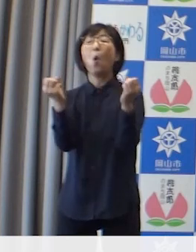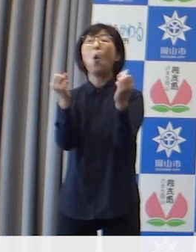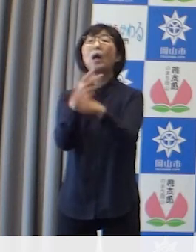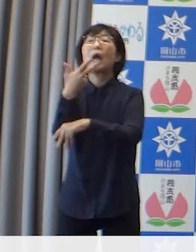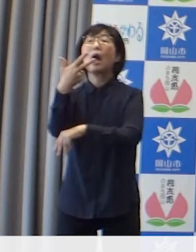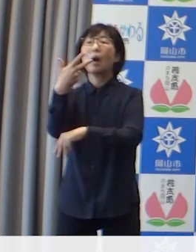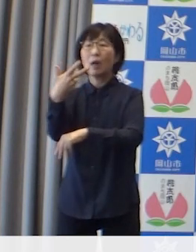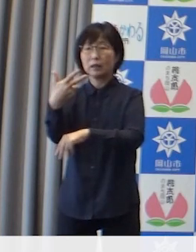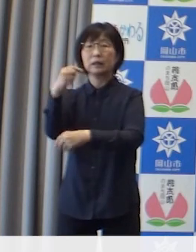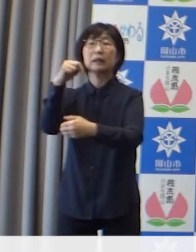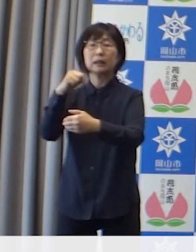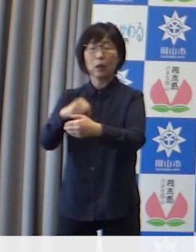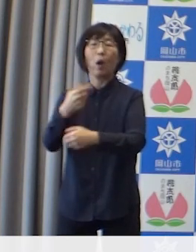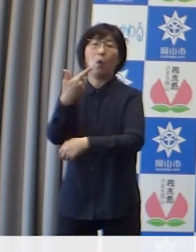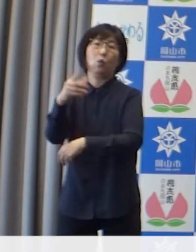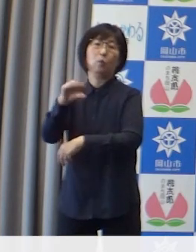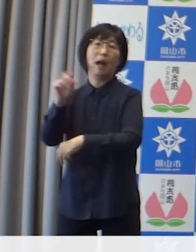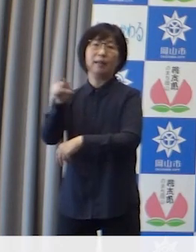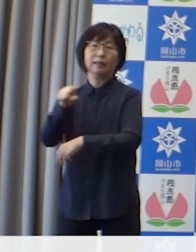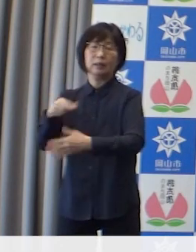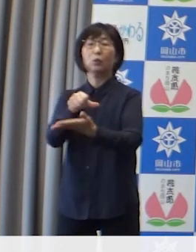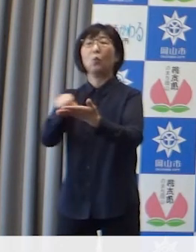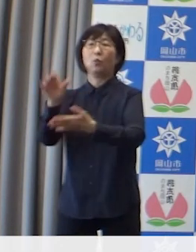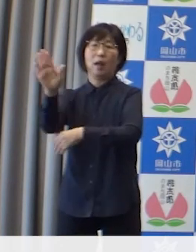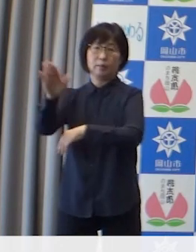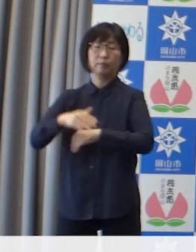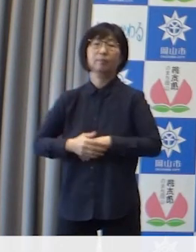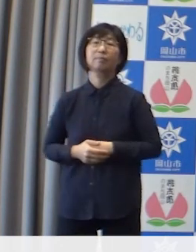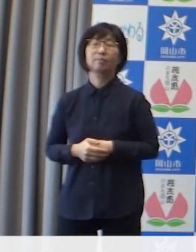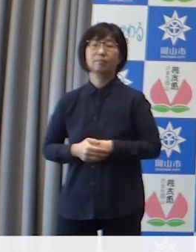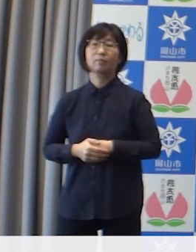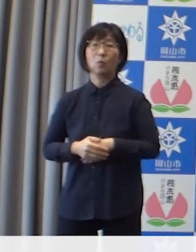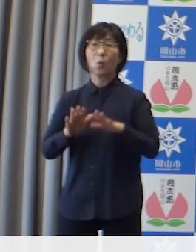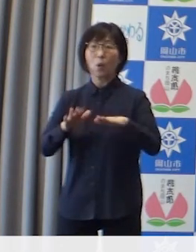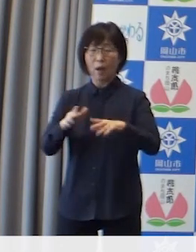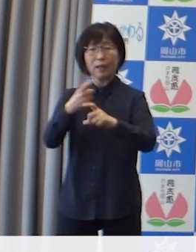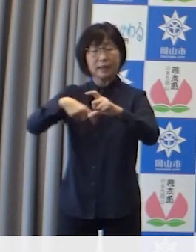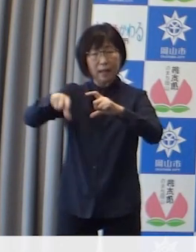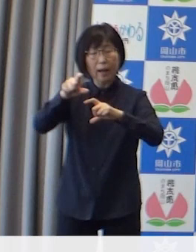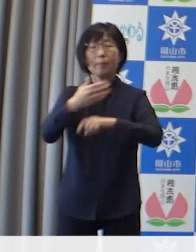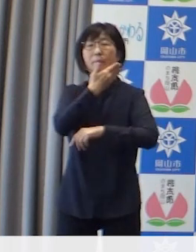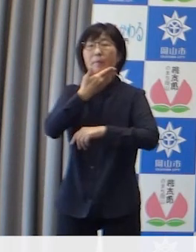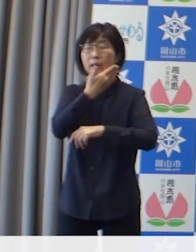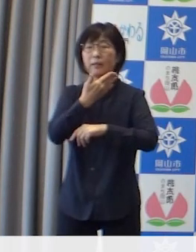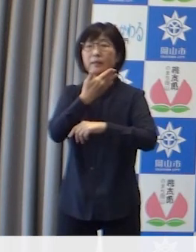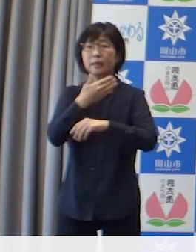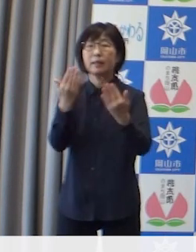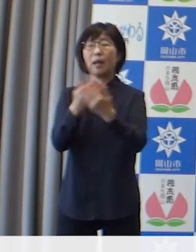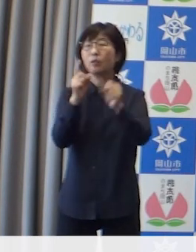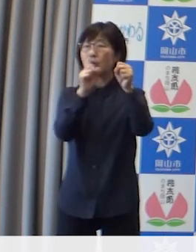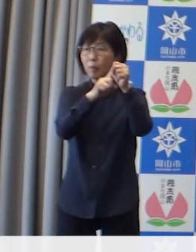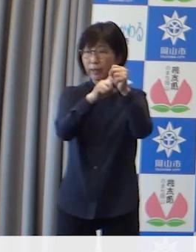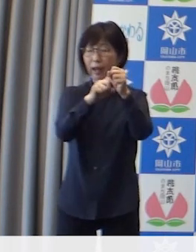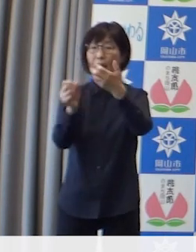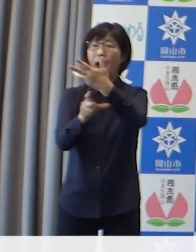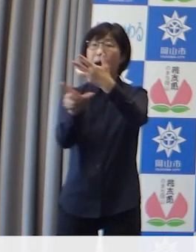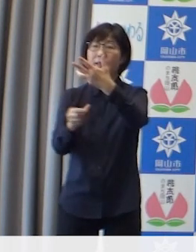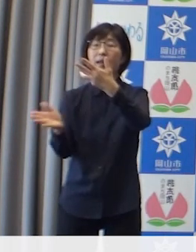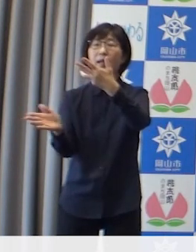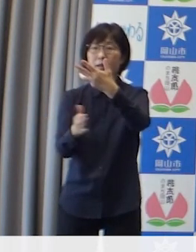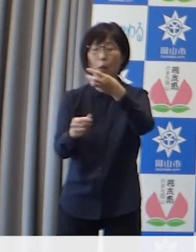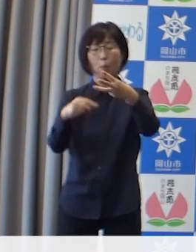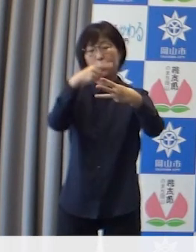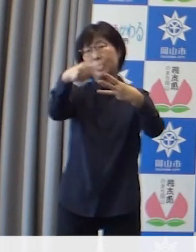人ということになっております。今回より使いやすいものになるよう、8月から3つのリニューアル